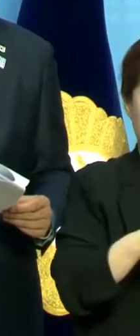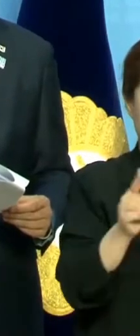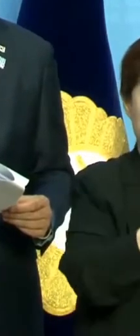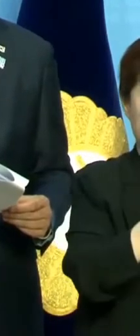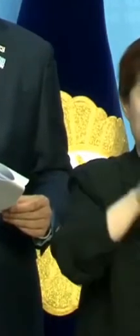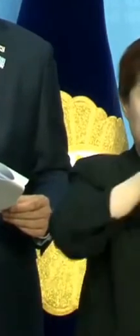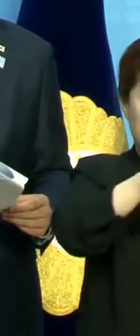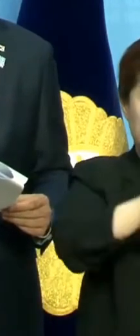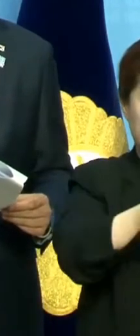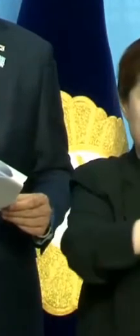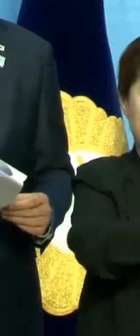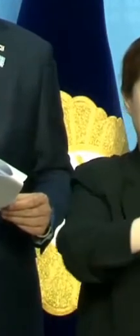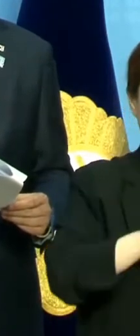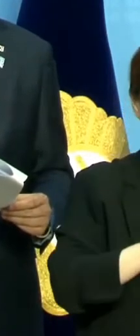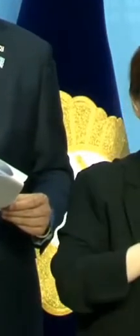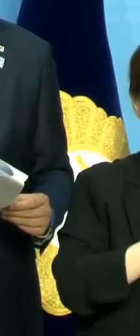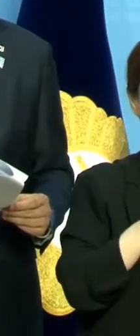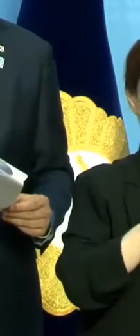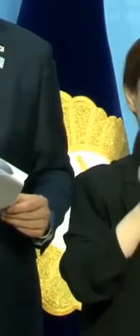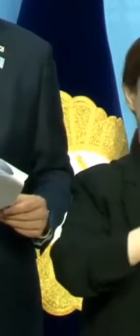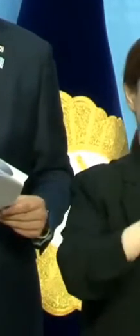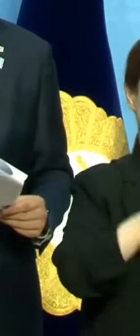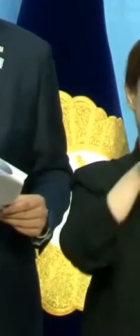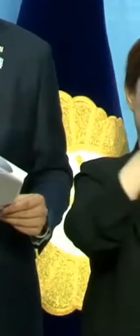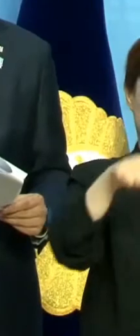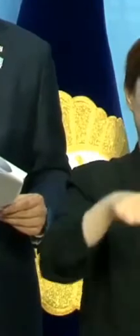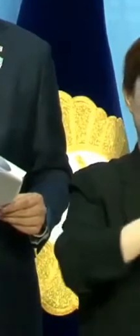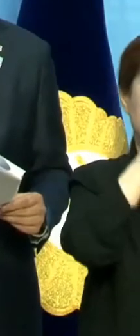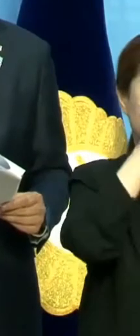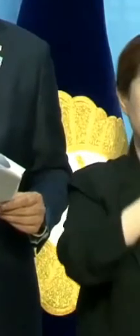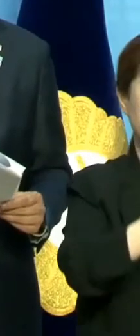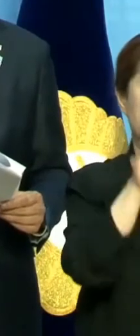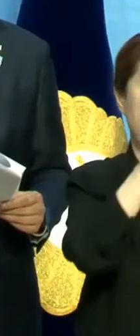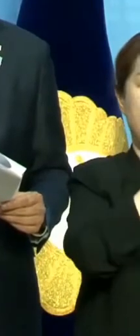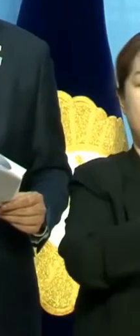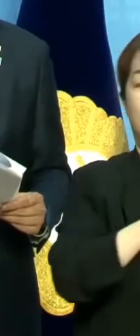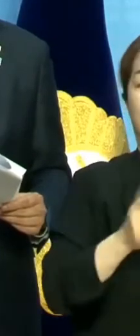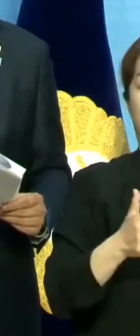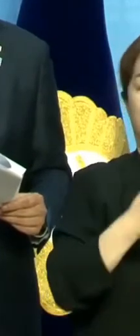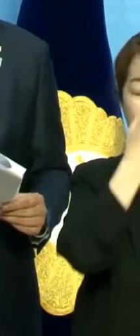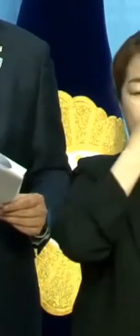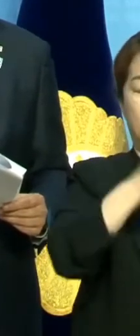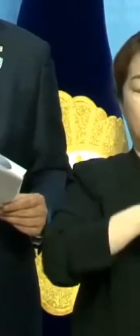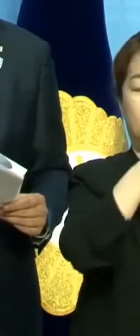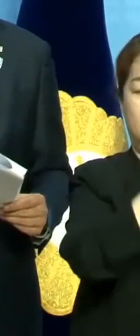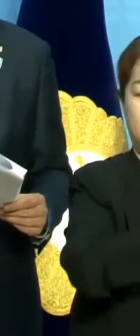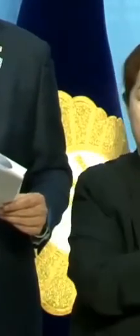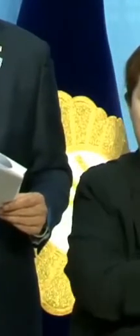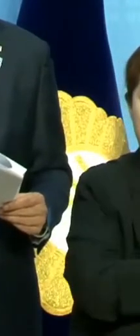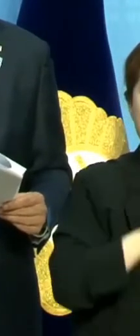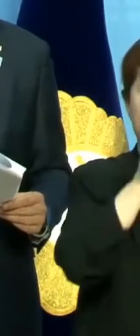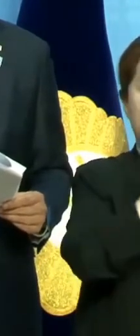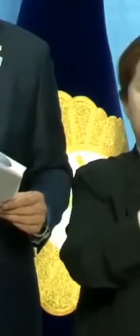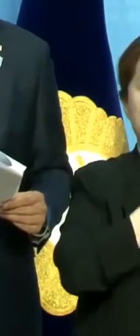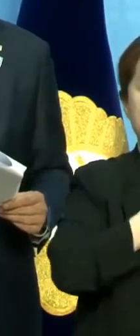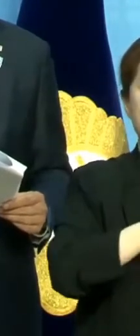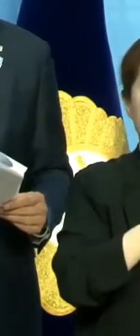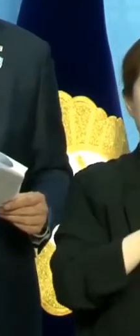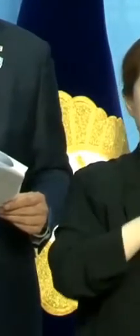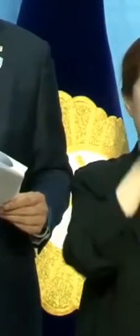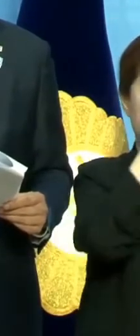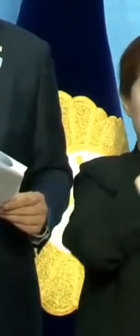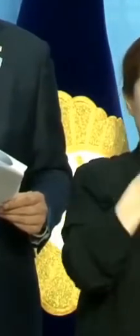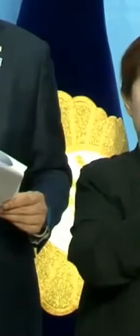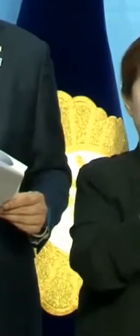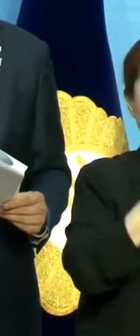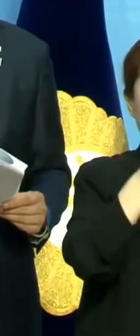포렌식으로 복구한 고 선수의 스마트폰, 태블릿 PC에선 연습을 안 시킨다, 시합에 뛰게 하려면 최소한 연습이라도 시켜야 되는 거